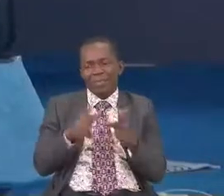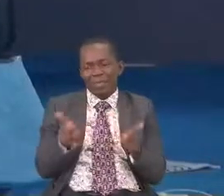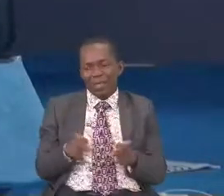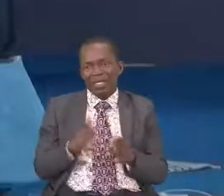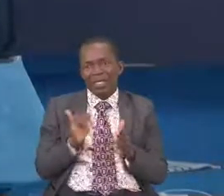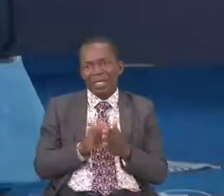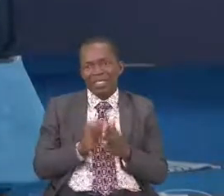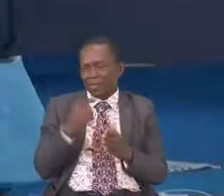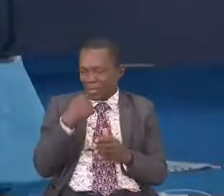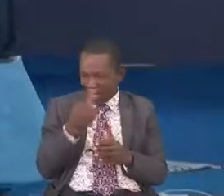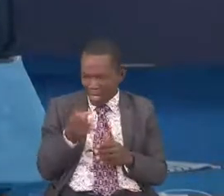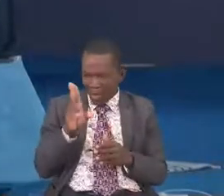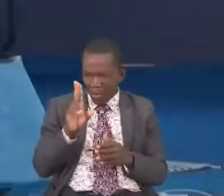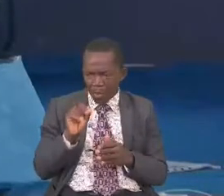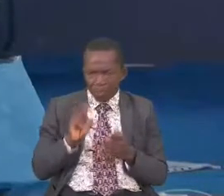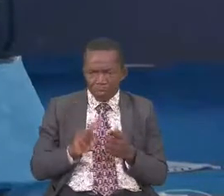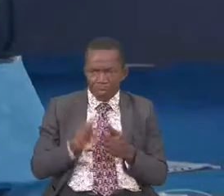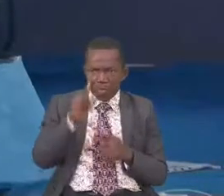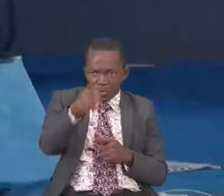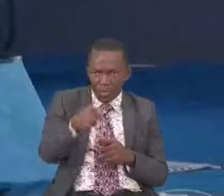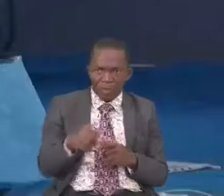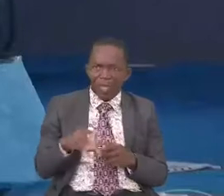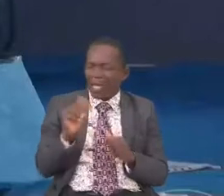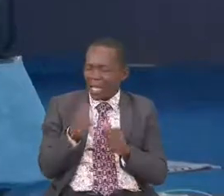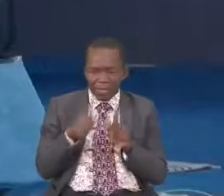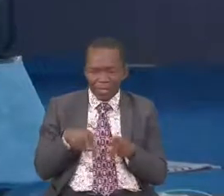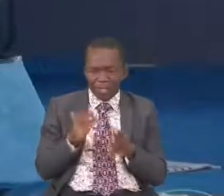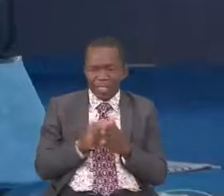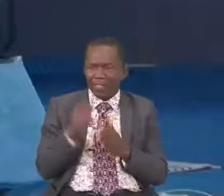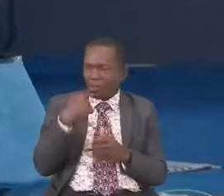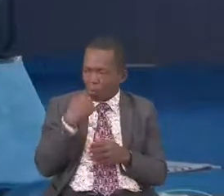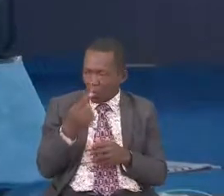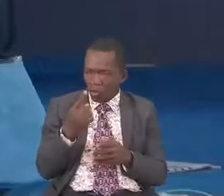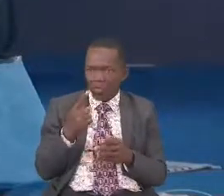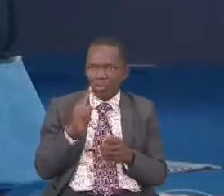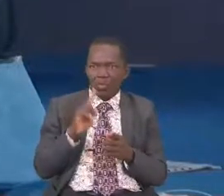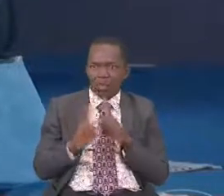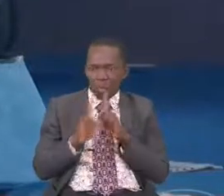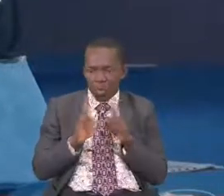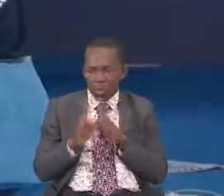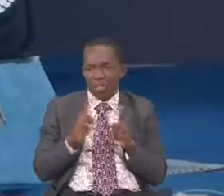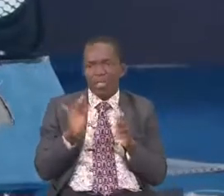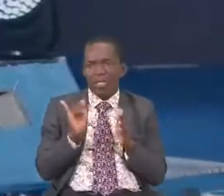pourra résister devant toi? Et quiconque à qui tu parleras, tous ceux que tu vas rencontrer, ils diront oui.